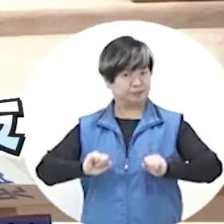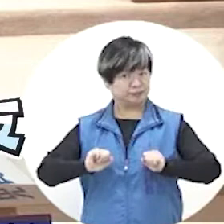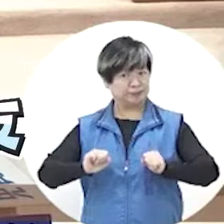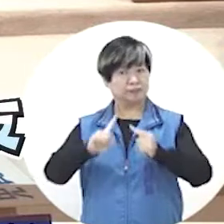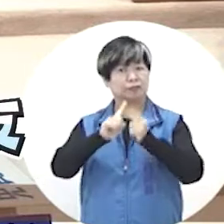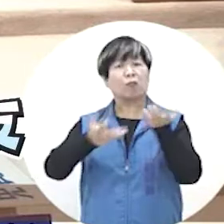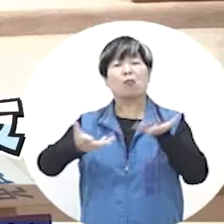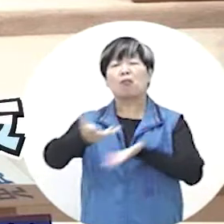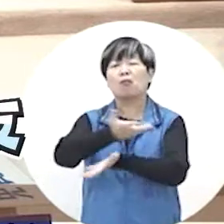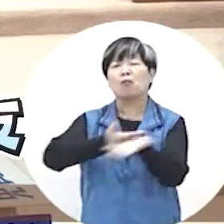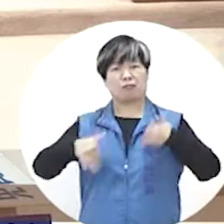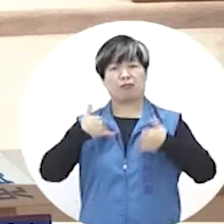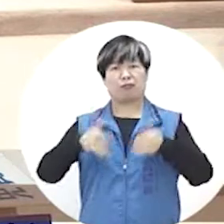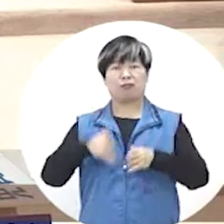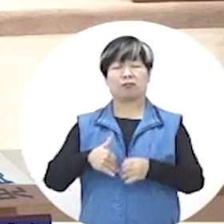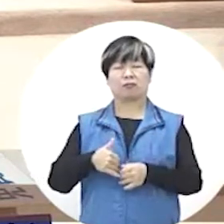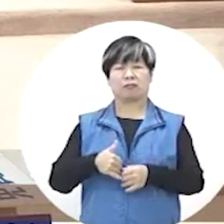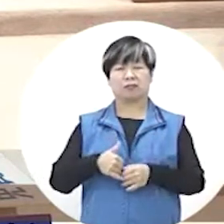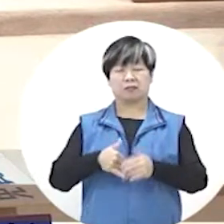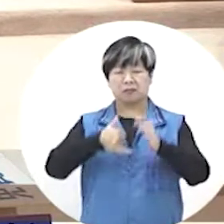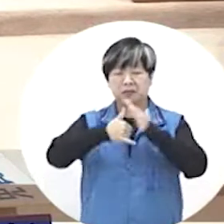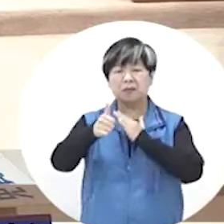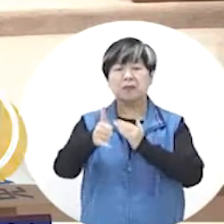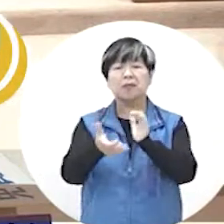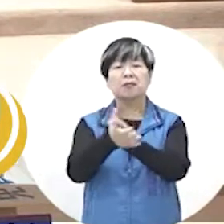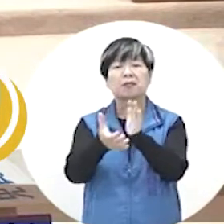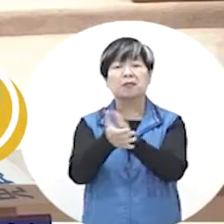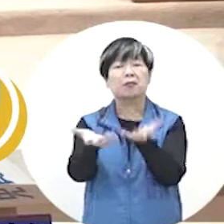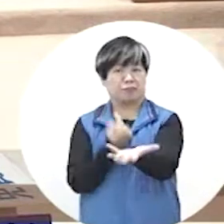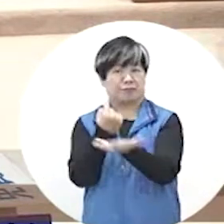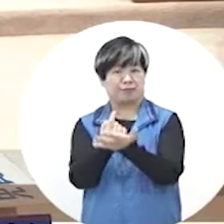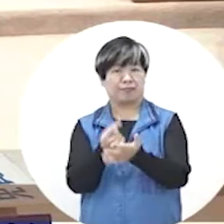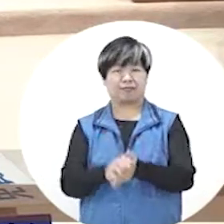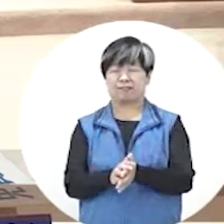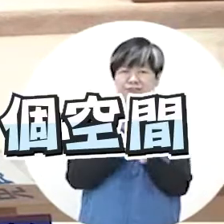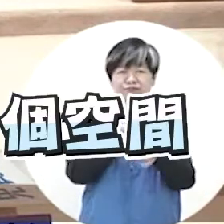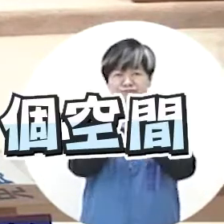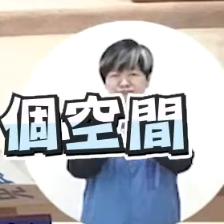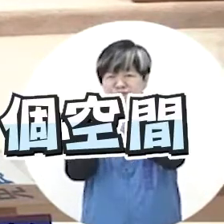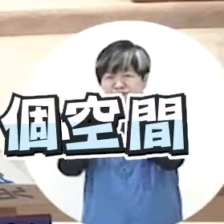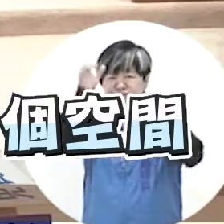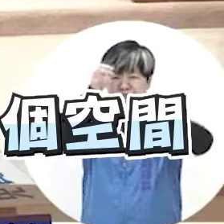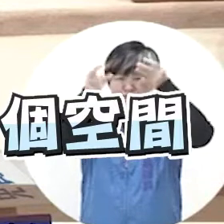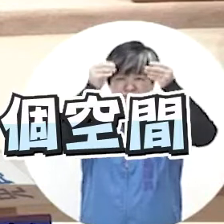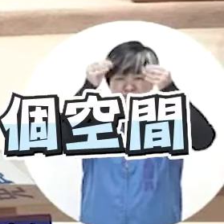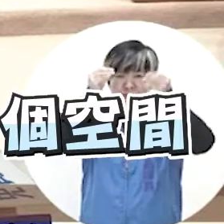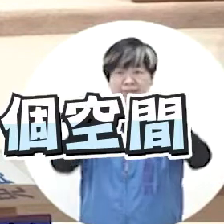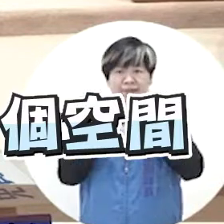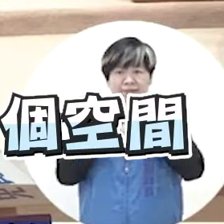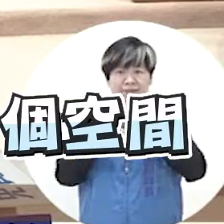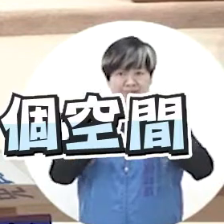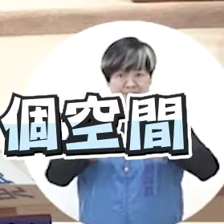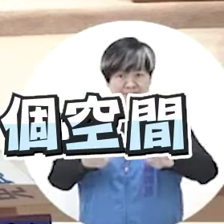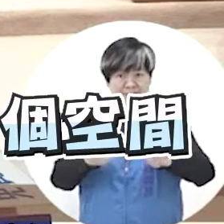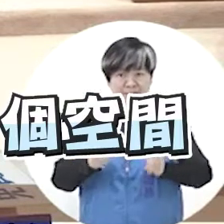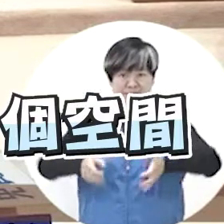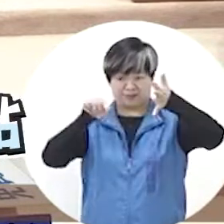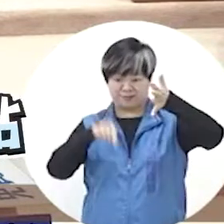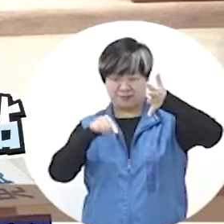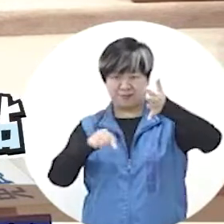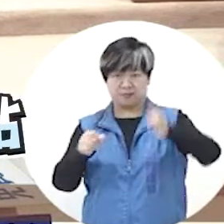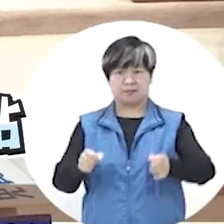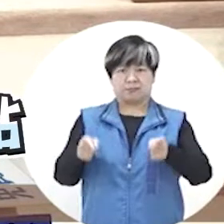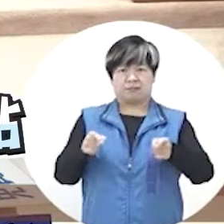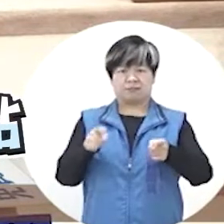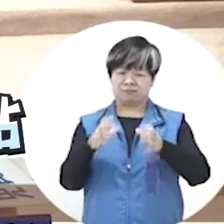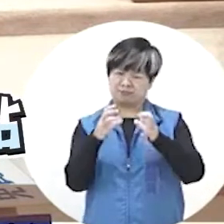康，就是要让他出来交朋友，以及就是要促进他的参与跟终身学习。那我们今天只是在公寓大厦下面设一个空间，有